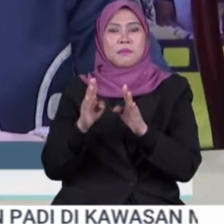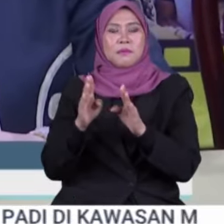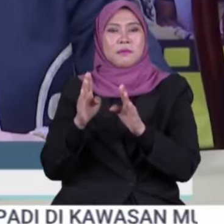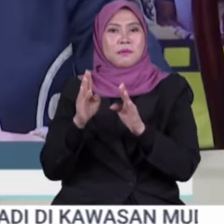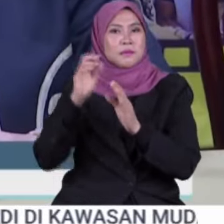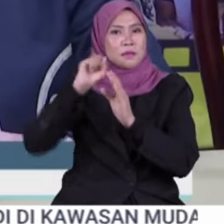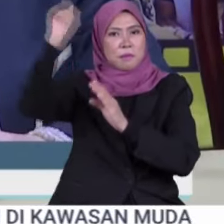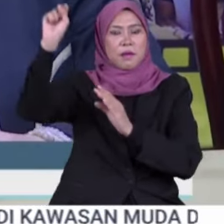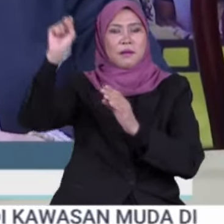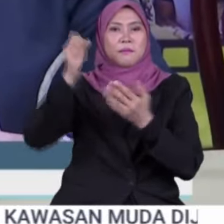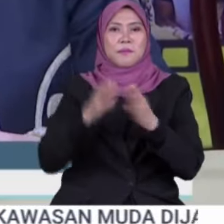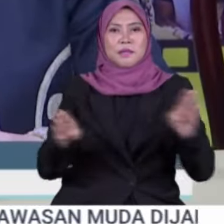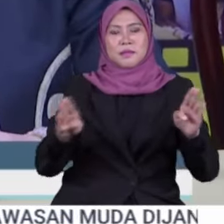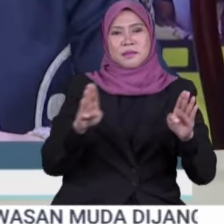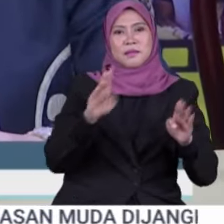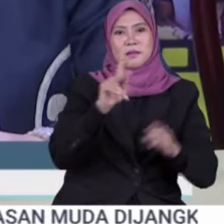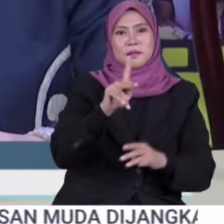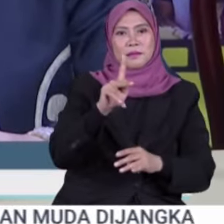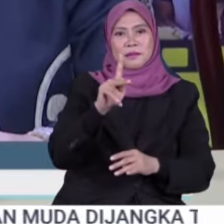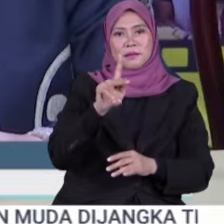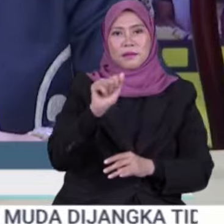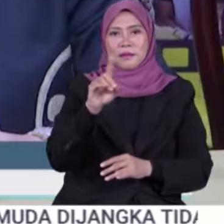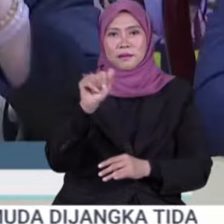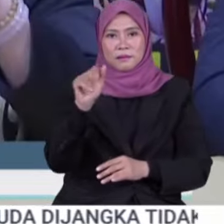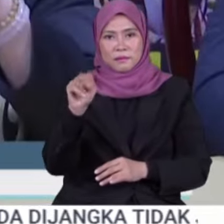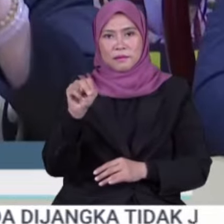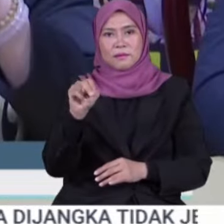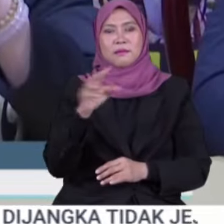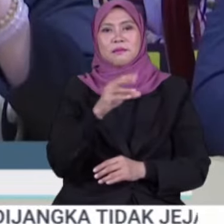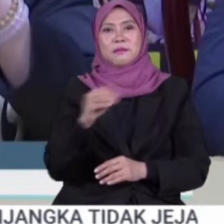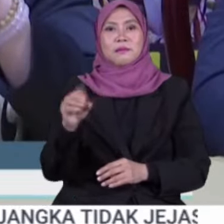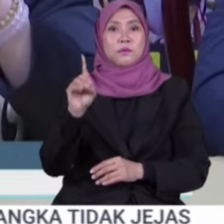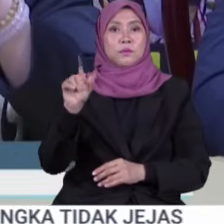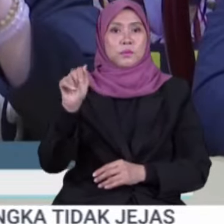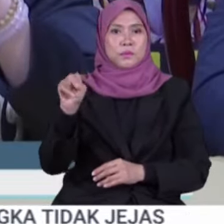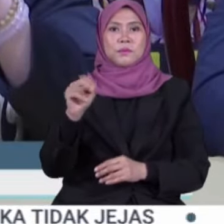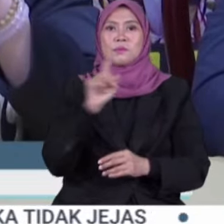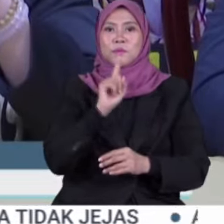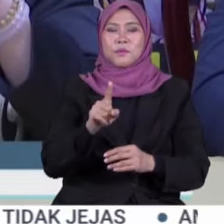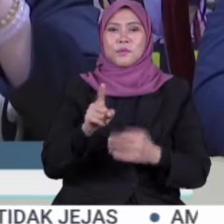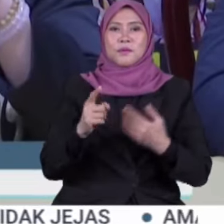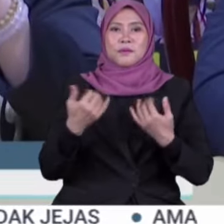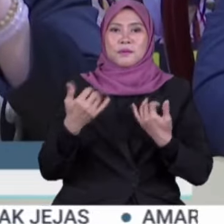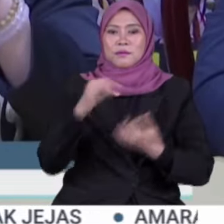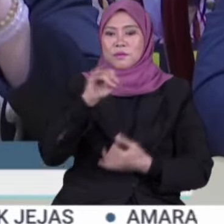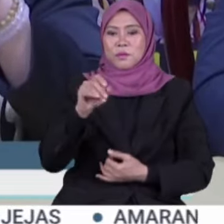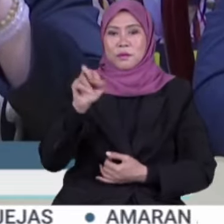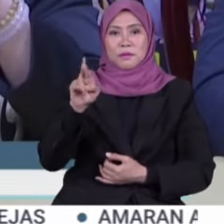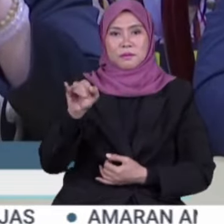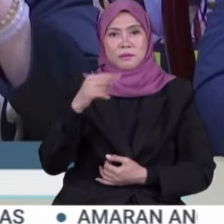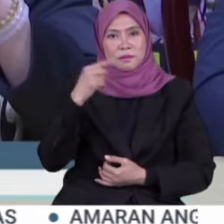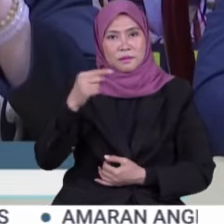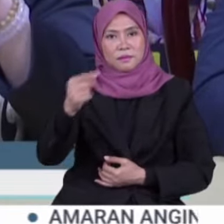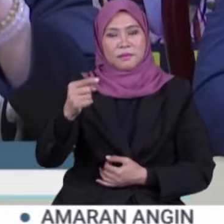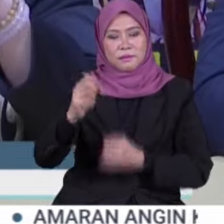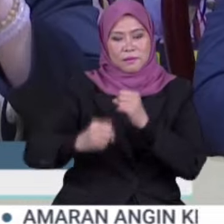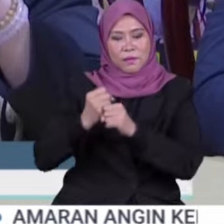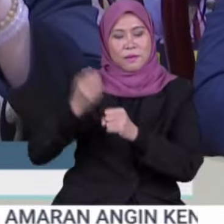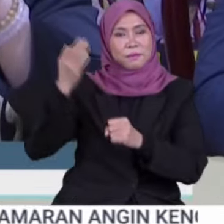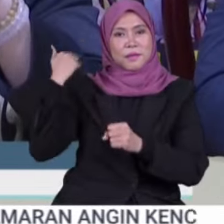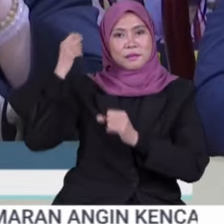Dusun, Murut dan Rungus di Kota Kinabalu. Dalam pada itu, pengarah filem berkenaan Flora Juani Saleh Muda memberitahu pada tahun lepas